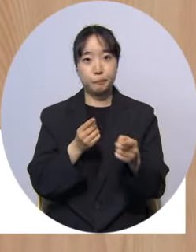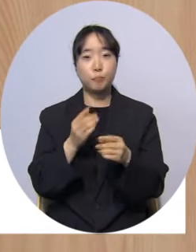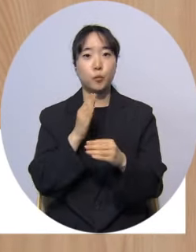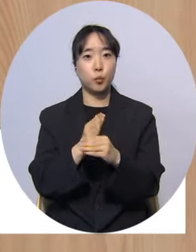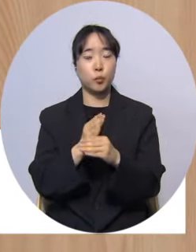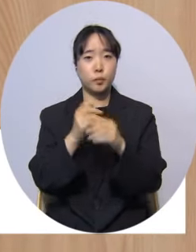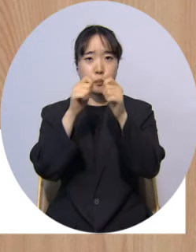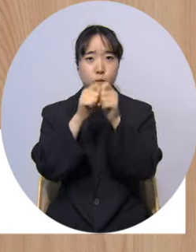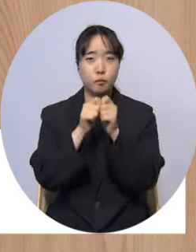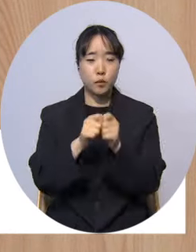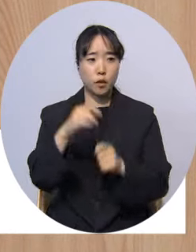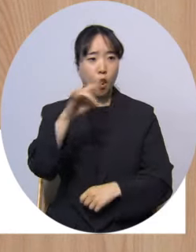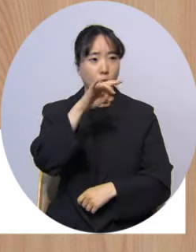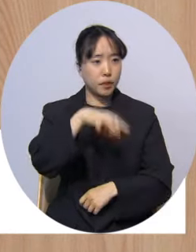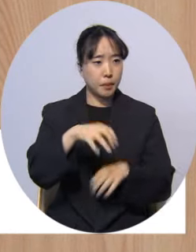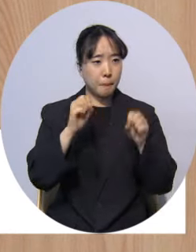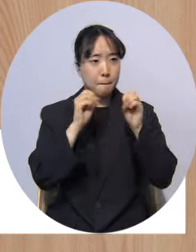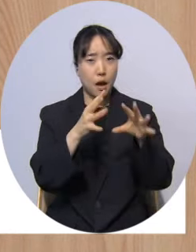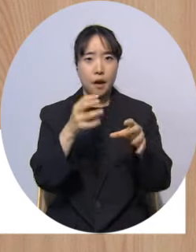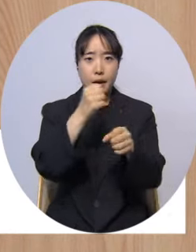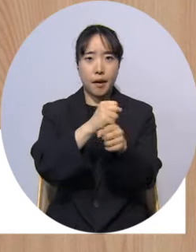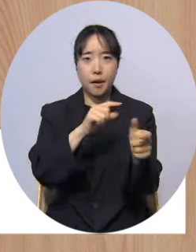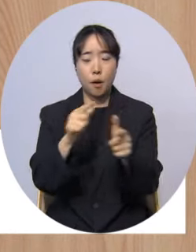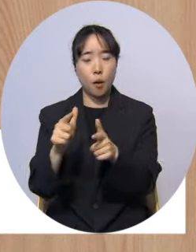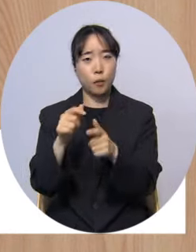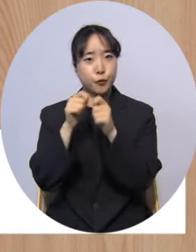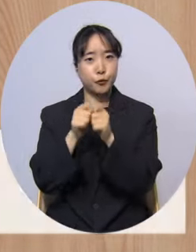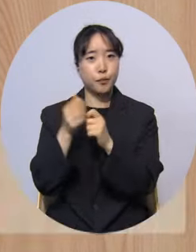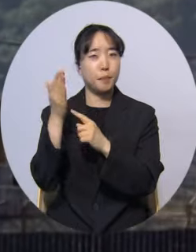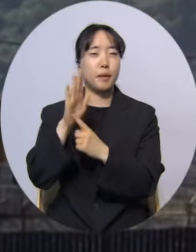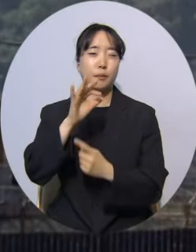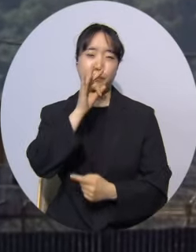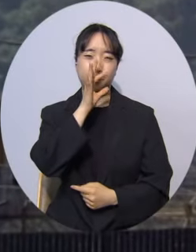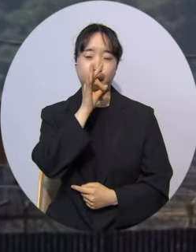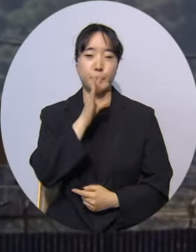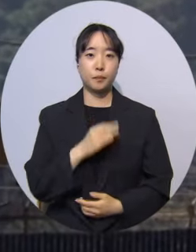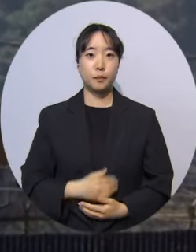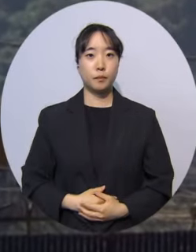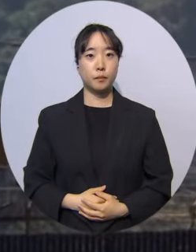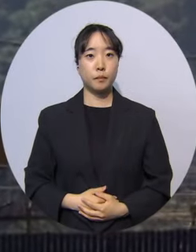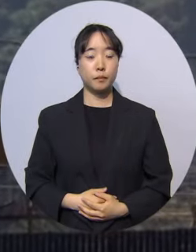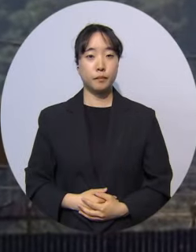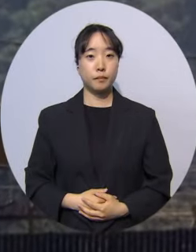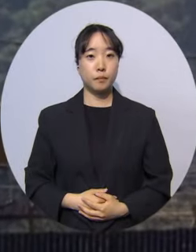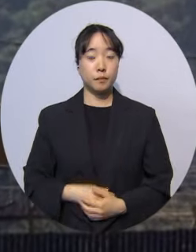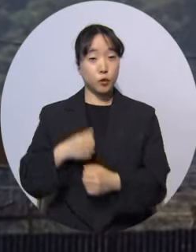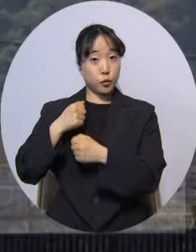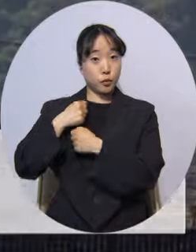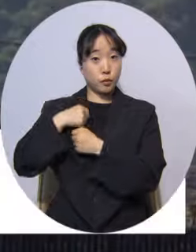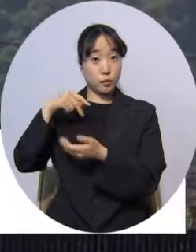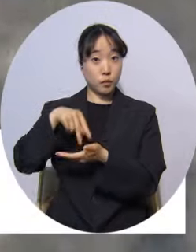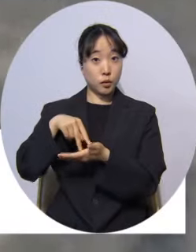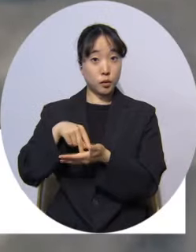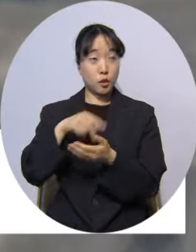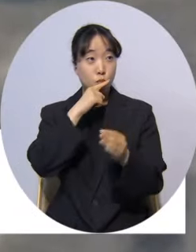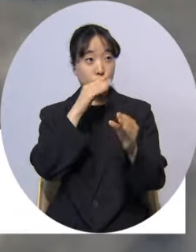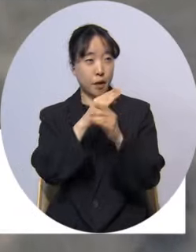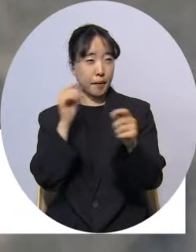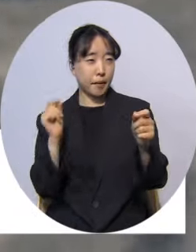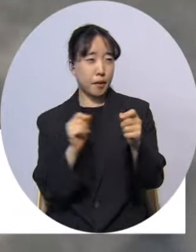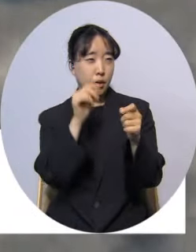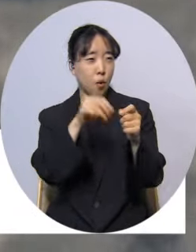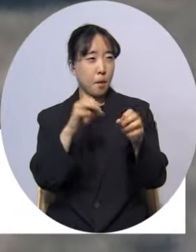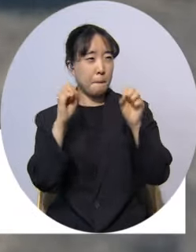세부적인 현황과 위치는 공개가 불가함을 양해해 주시기 바랍니다. 한편 합참은 북한이 전방 지역에 대남